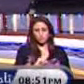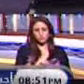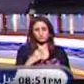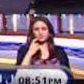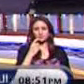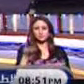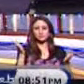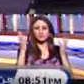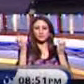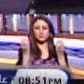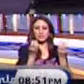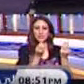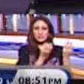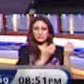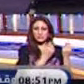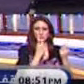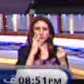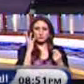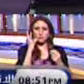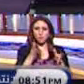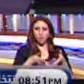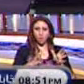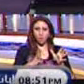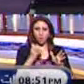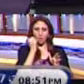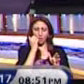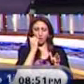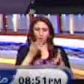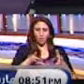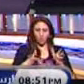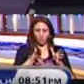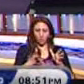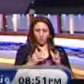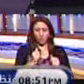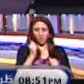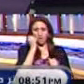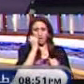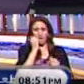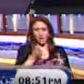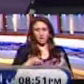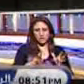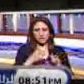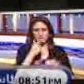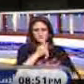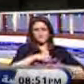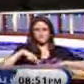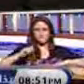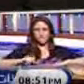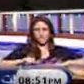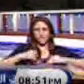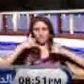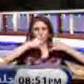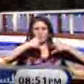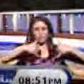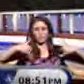احتشاد للمئات من شباب الألترز ديفلز ألترز أهلاوي أمام مجمع المحاكم بمدينة شبين